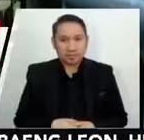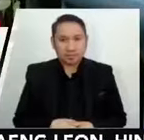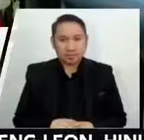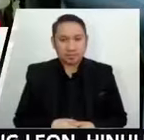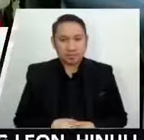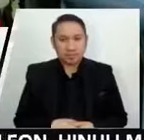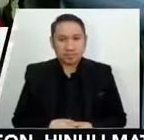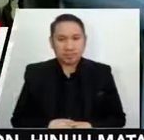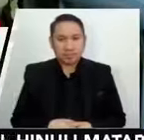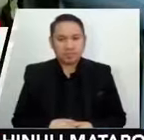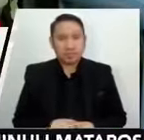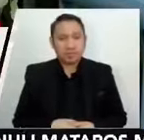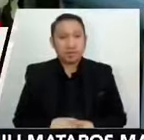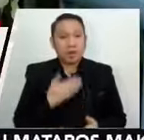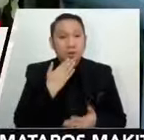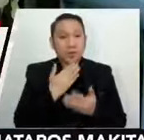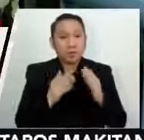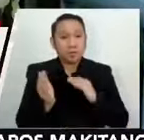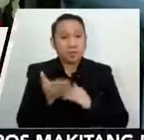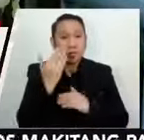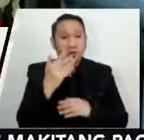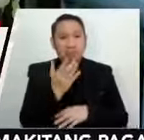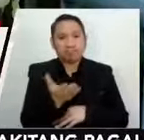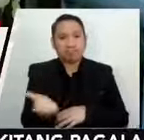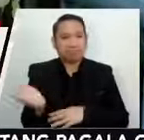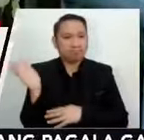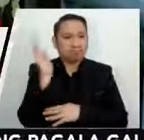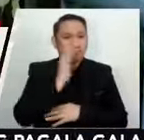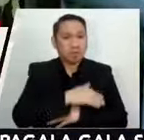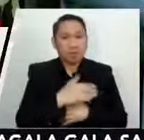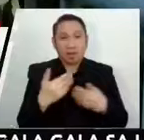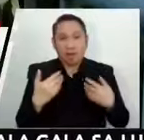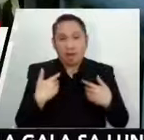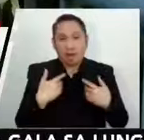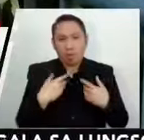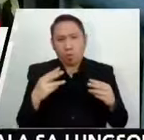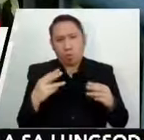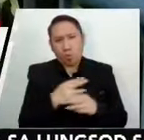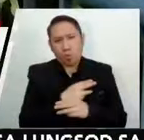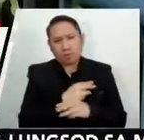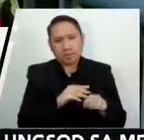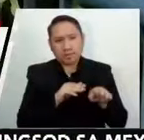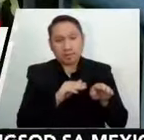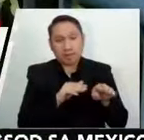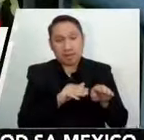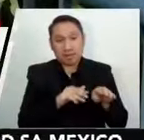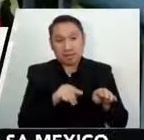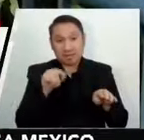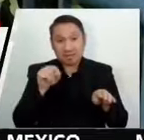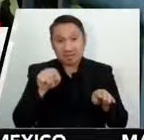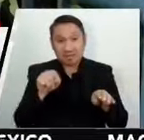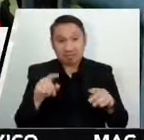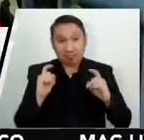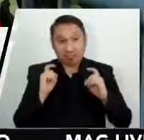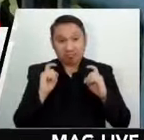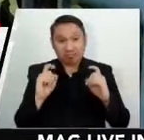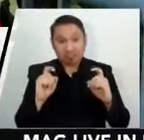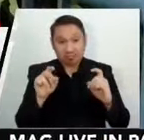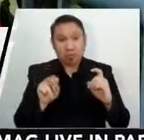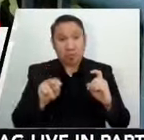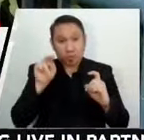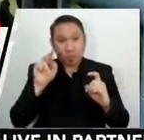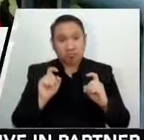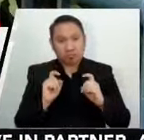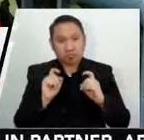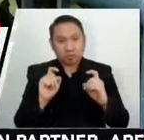Igan, good morning. Sa magdamag ay nakaranas na matinding daloy ng trapiko dito sa southbound lane ng North Luzon Expressway o NLEX malapit dito